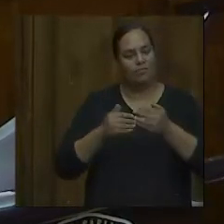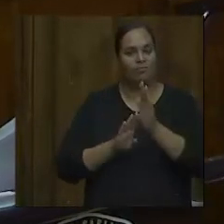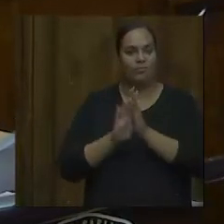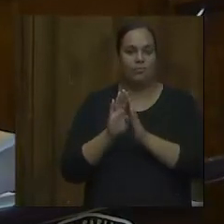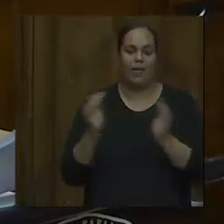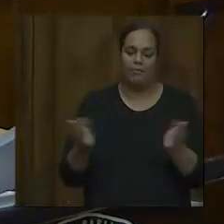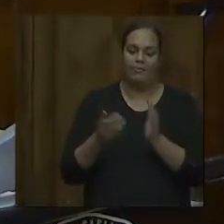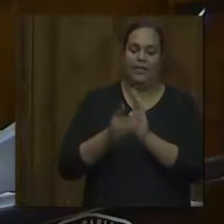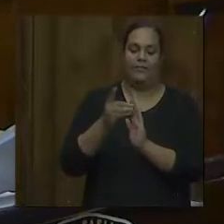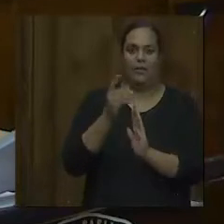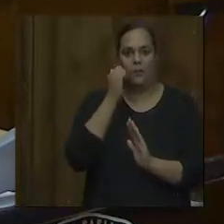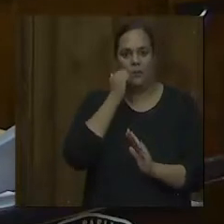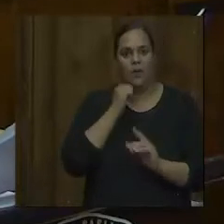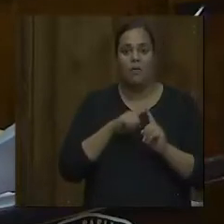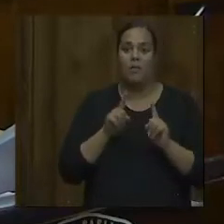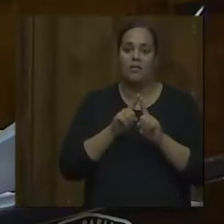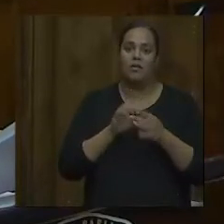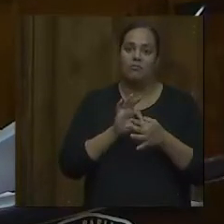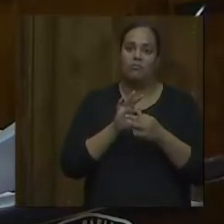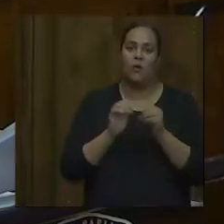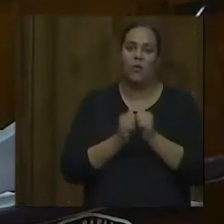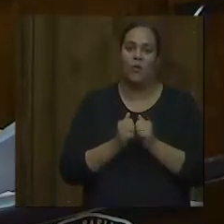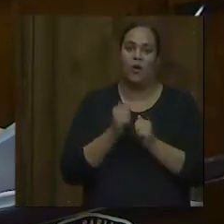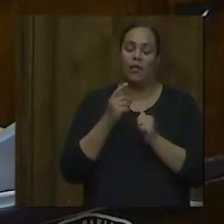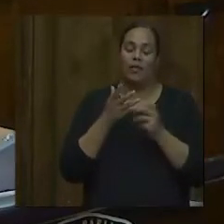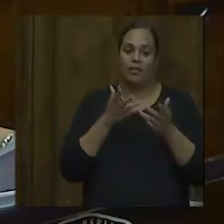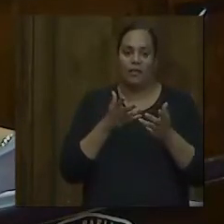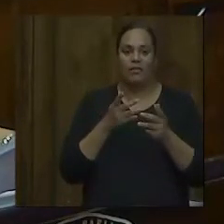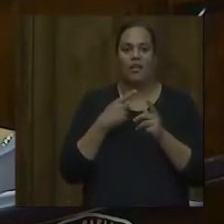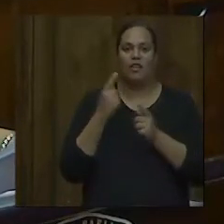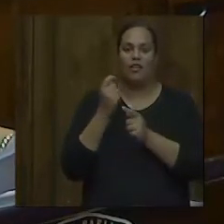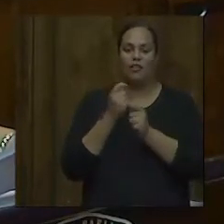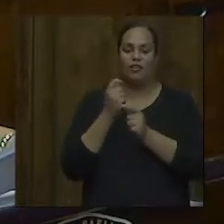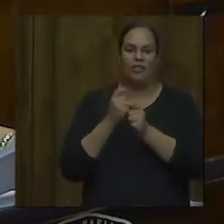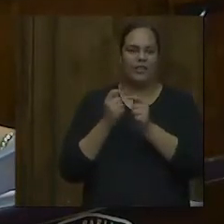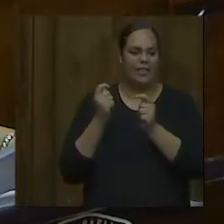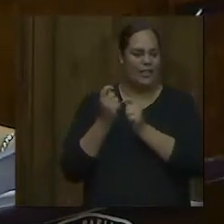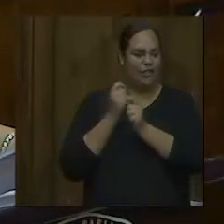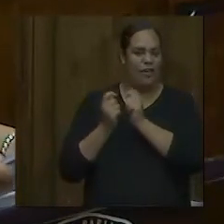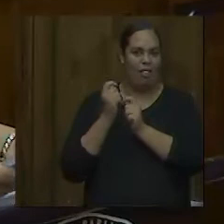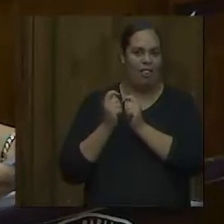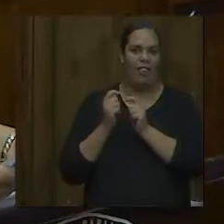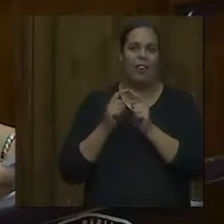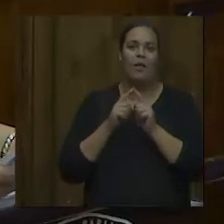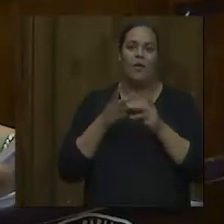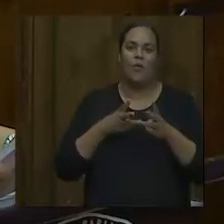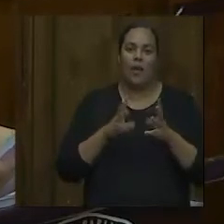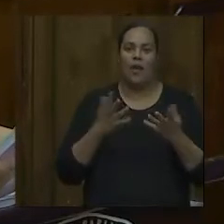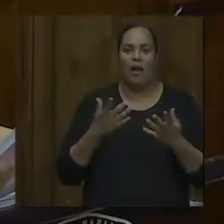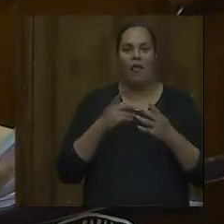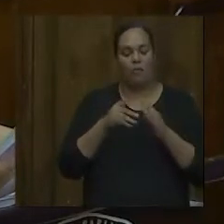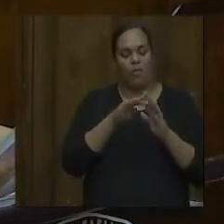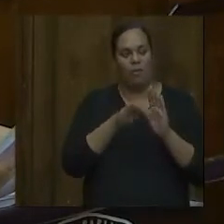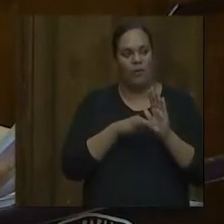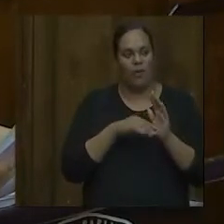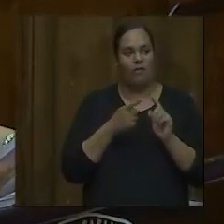te ontwikkel. In ooreenstemming met die mandaat is die tradisionele manlike inisiasieprogram ingestel en die program